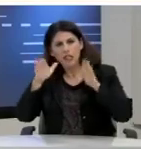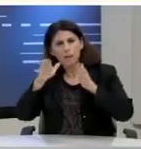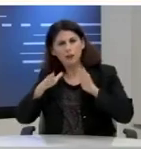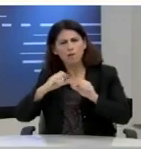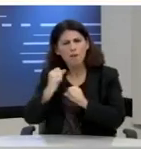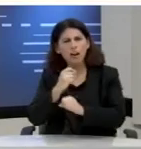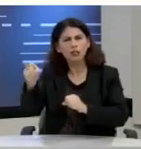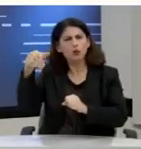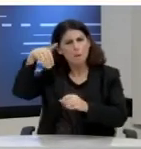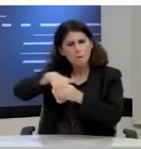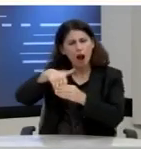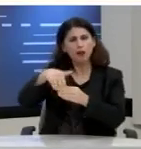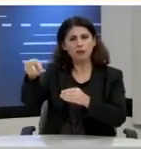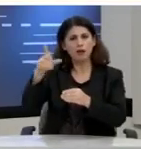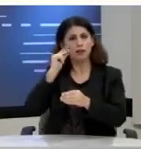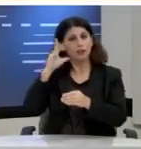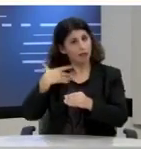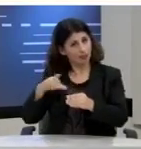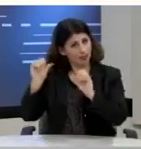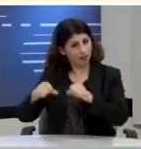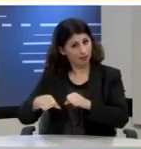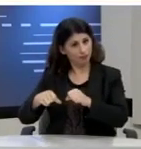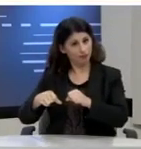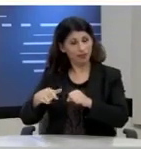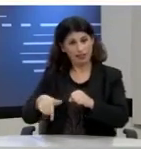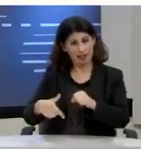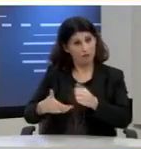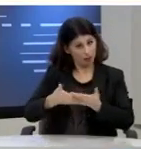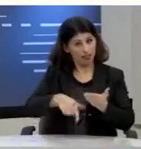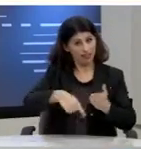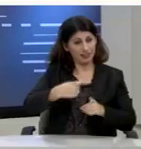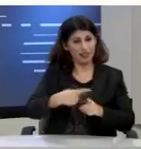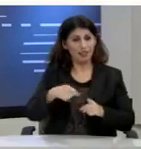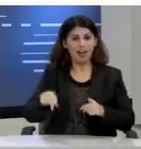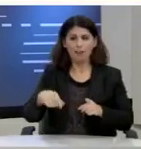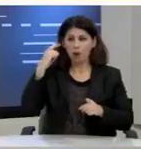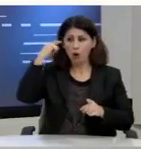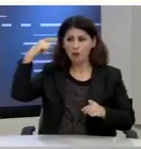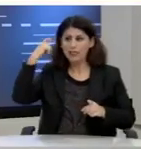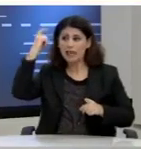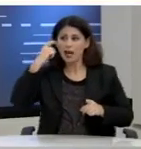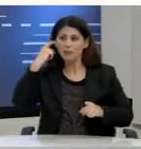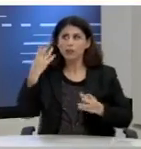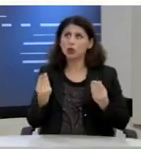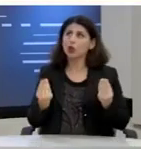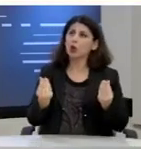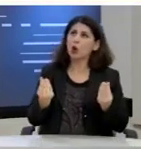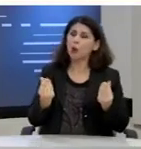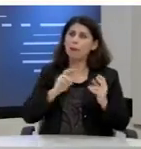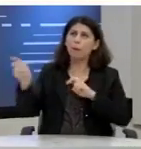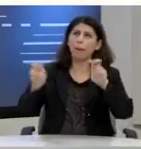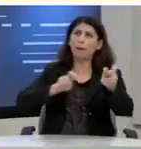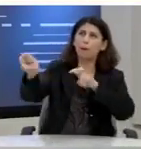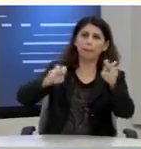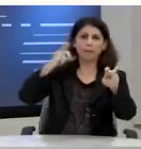φανατικούς στη χώρα της, είναι υπέρ του σχετισμού δυνάμεων της Ελλάδος. Αυτό το άλμα, το νοητικό του κυρίου Σαμαρά, δεν μπόρεσα να το